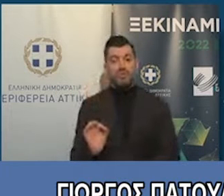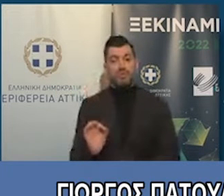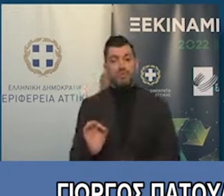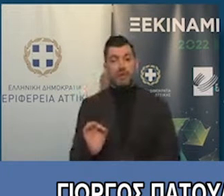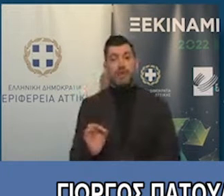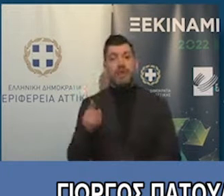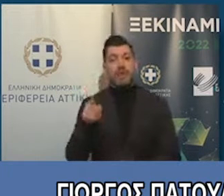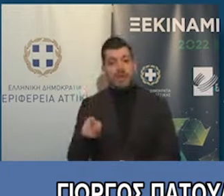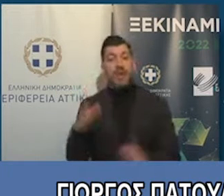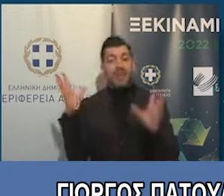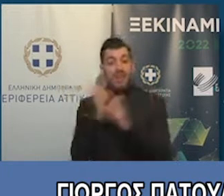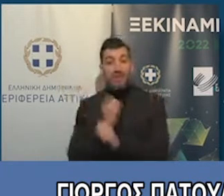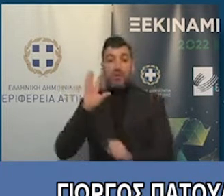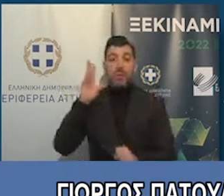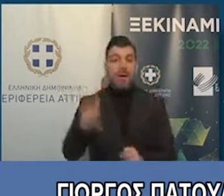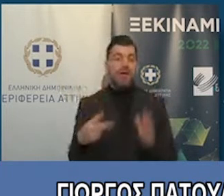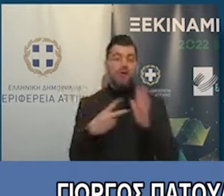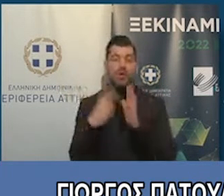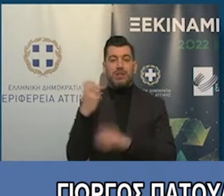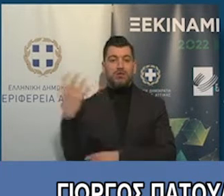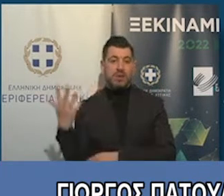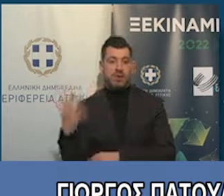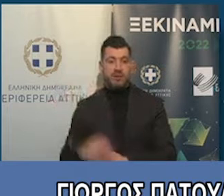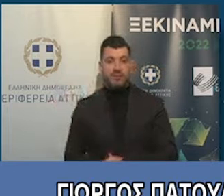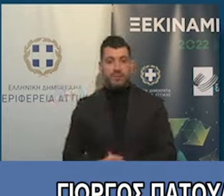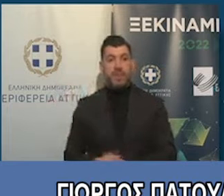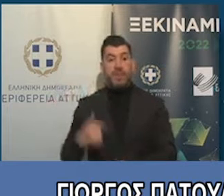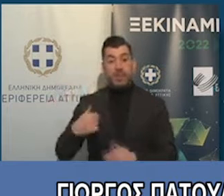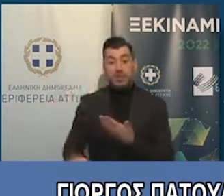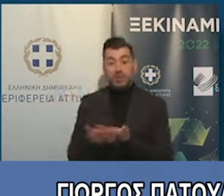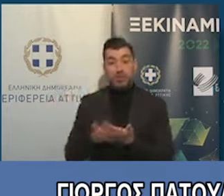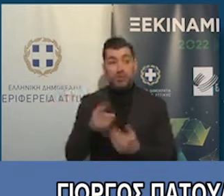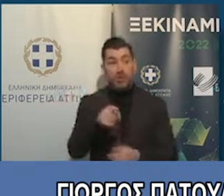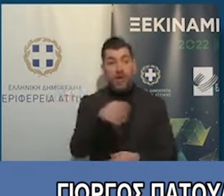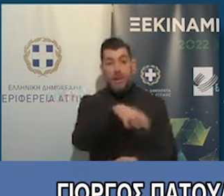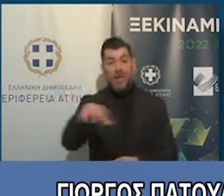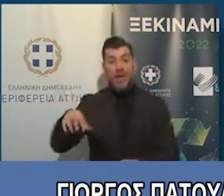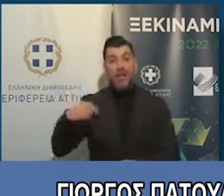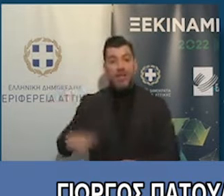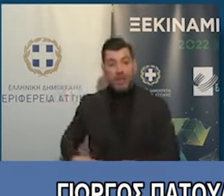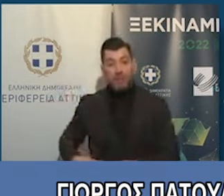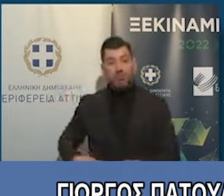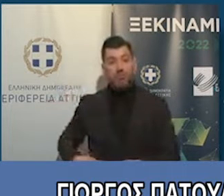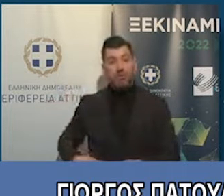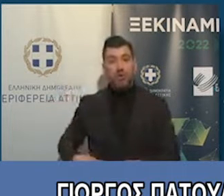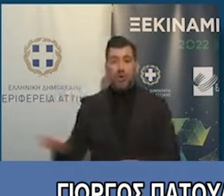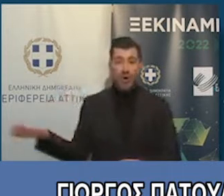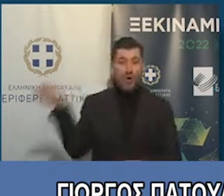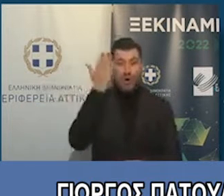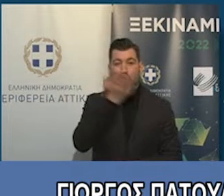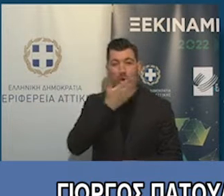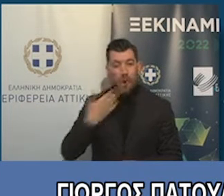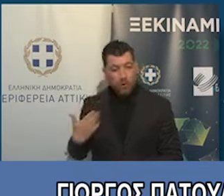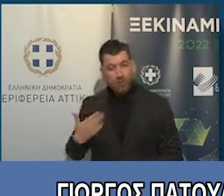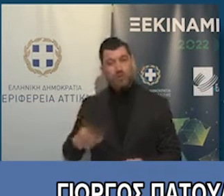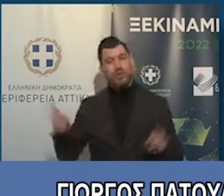του 25. Ενώ τους βοηθάμε να πετύχουν σημαντική μείωση του κόστους διαχείρισης, εφόσον μεγαλώνοντας την